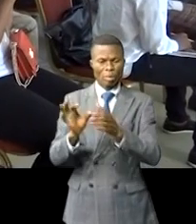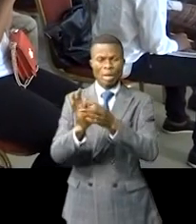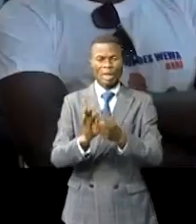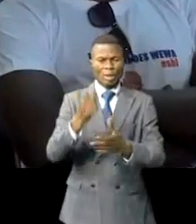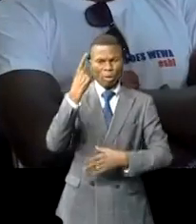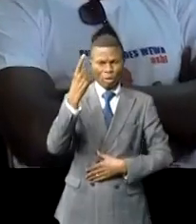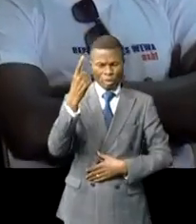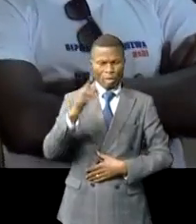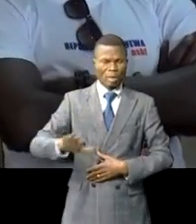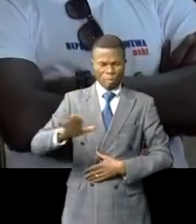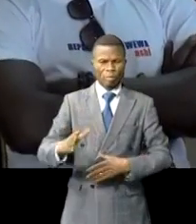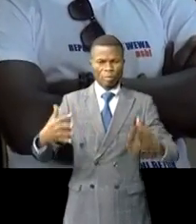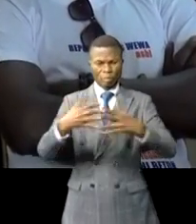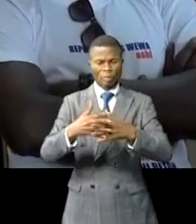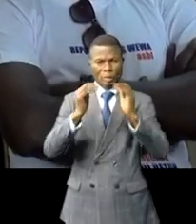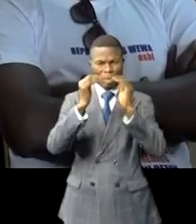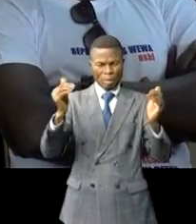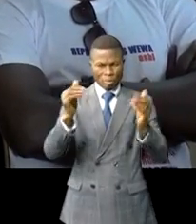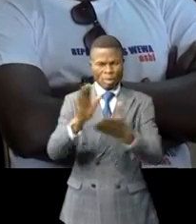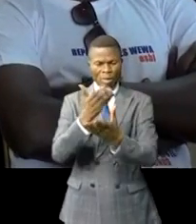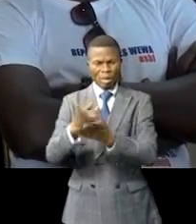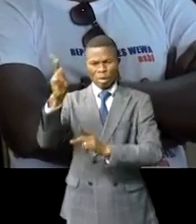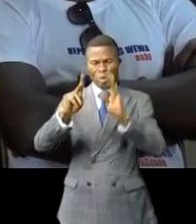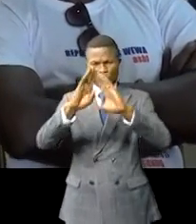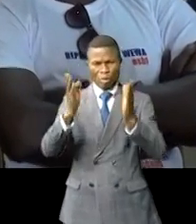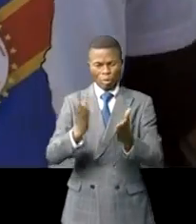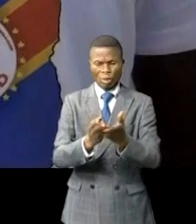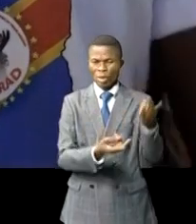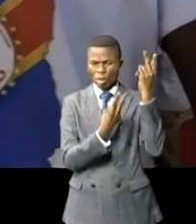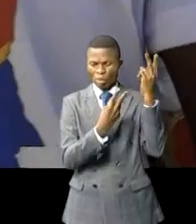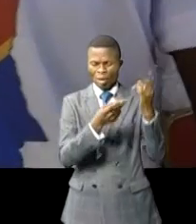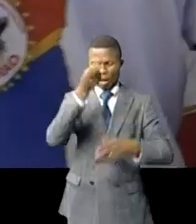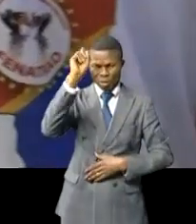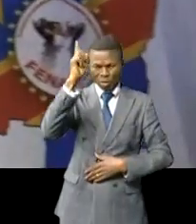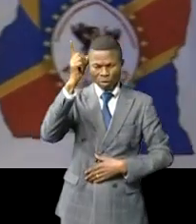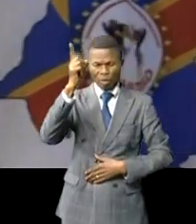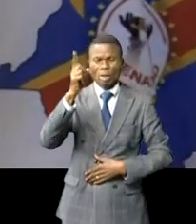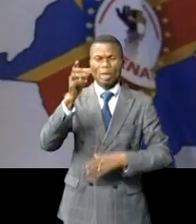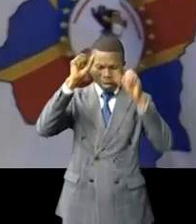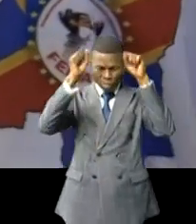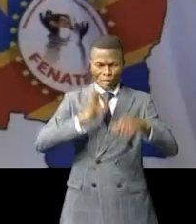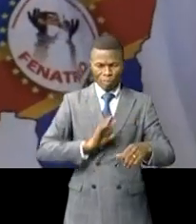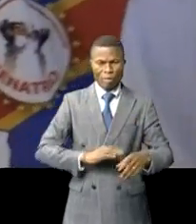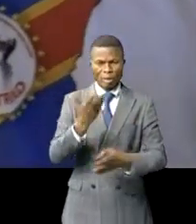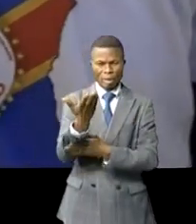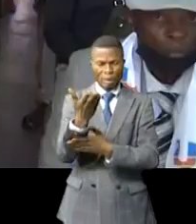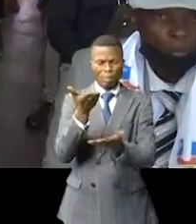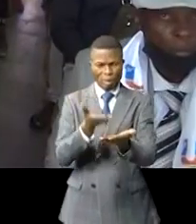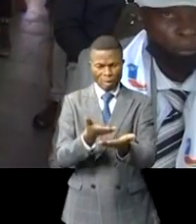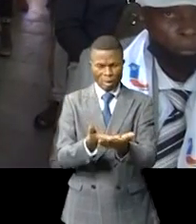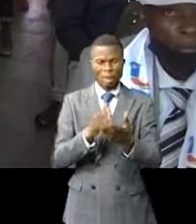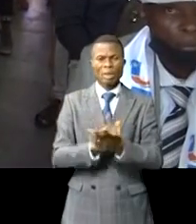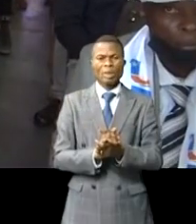nationale et la cohabitation pacifique entre le peuple, valeur cardinale prônée par le parti d'Étienne